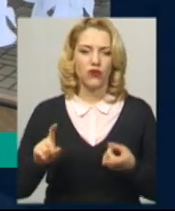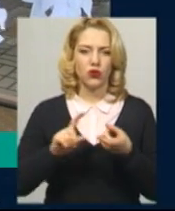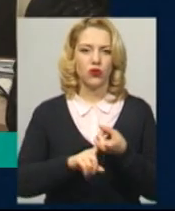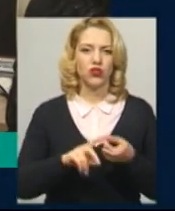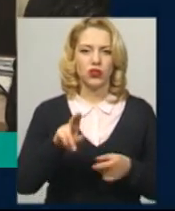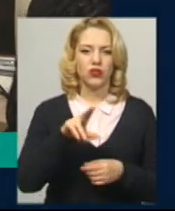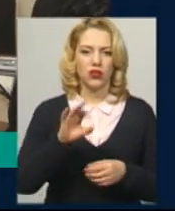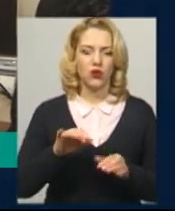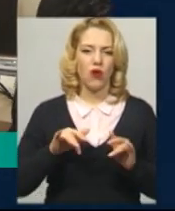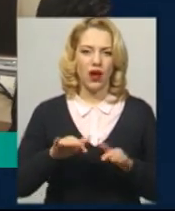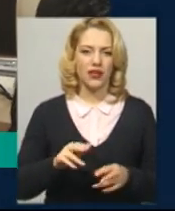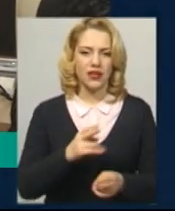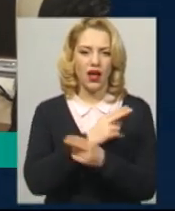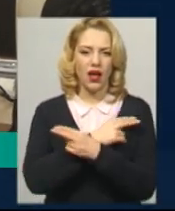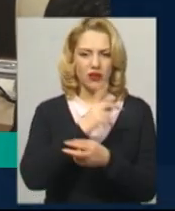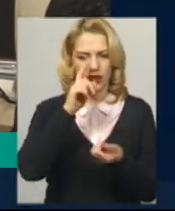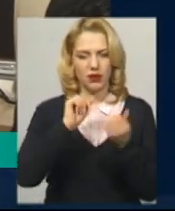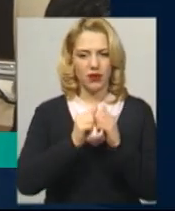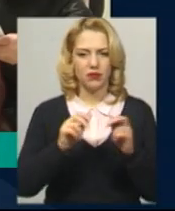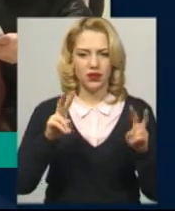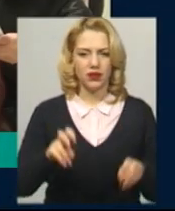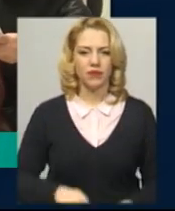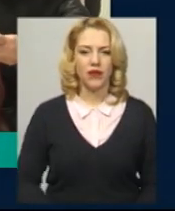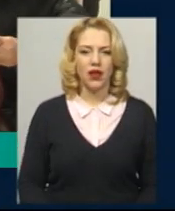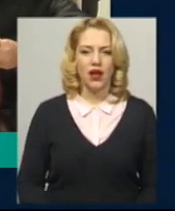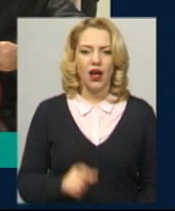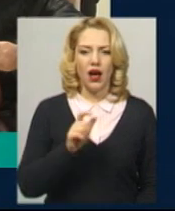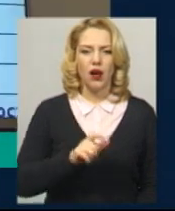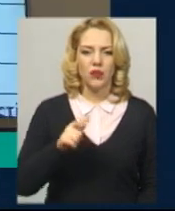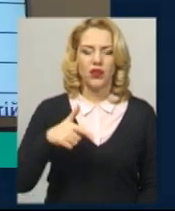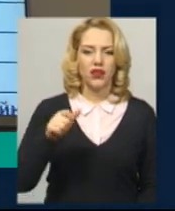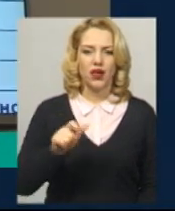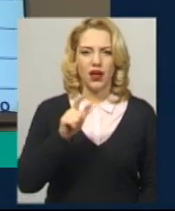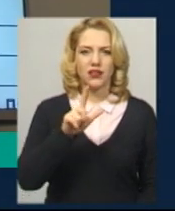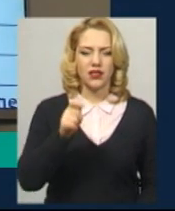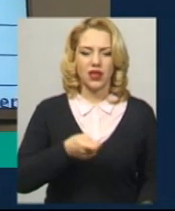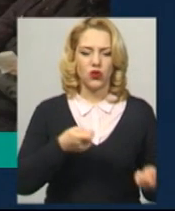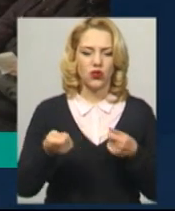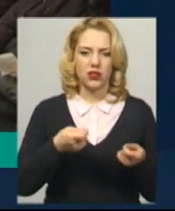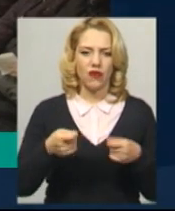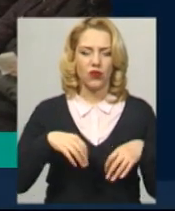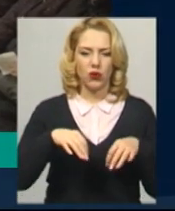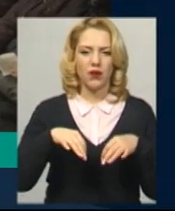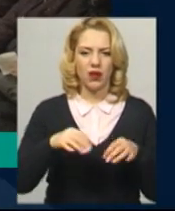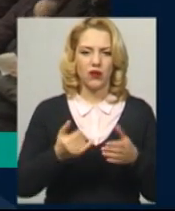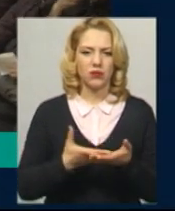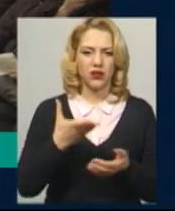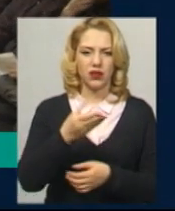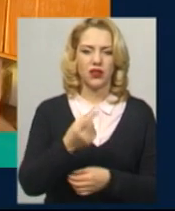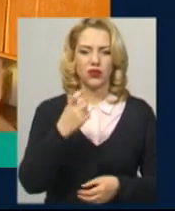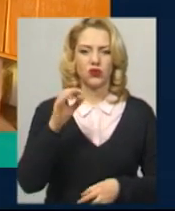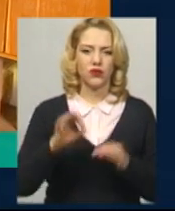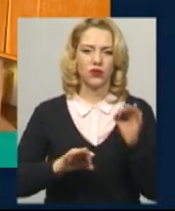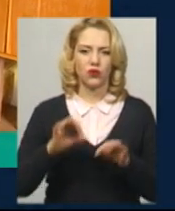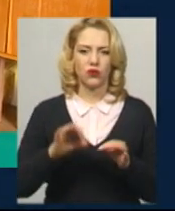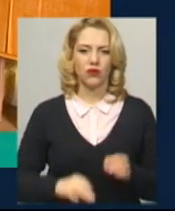«Ангели пам'яті». Абоненти Хмельницьгазу, яких на Хмельниччині понад 400 тисяч, за доставку палива до своїх помешкань цього місяця сплатили майже